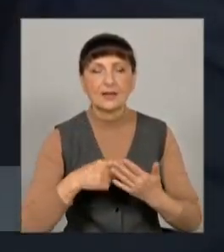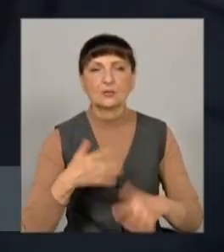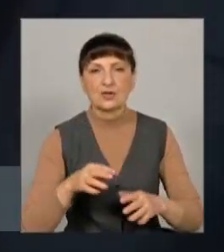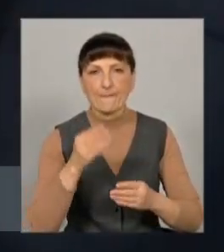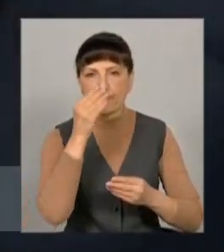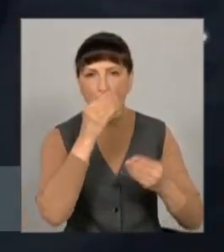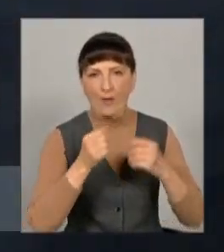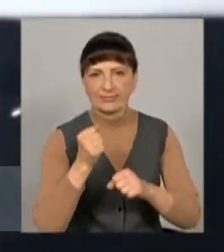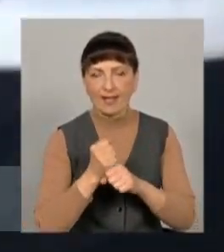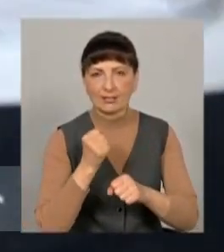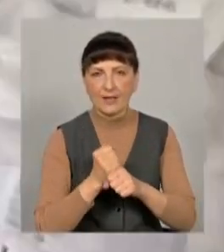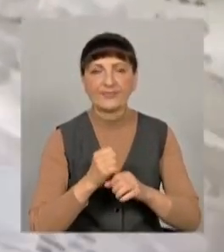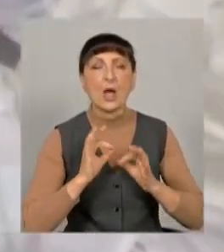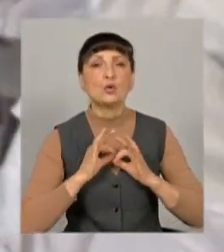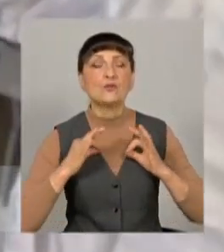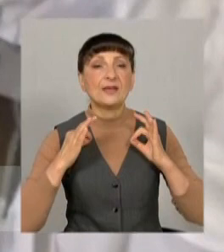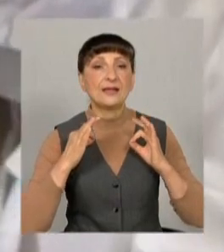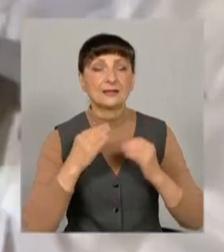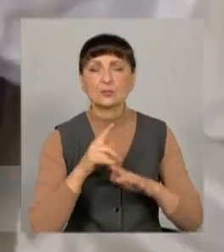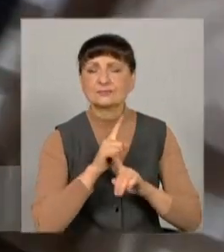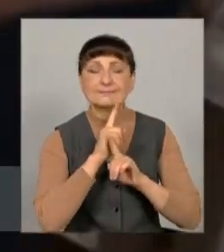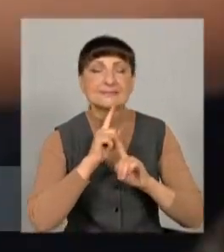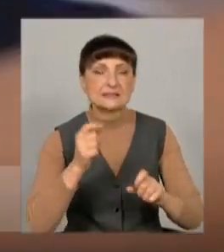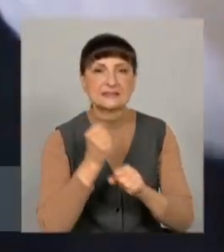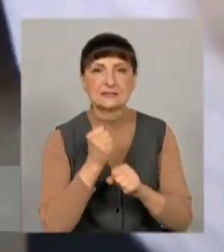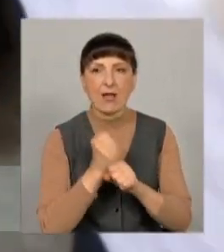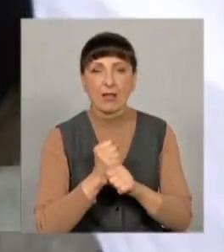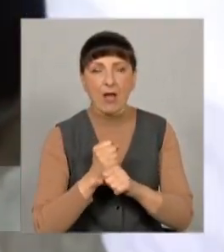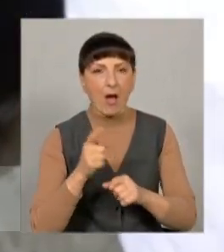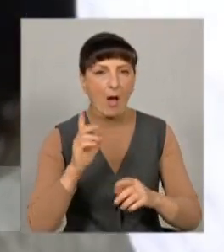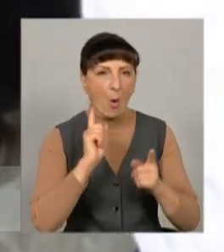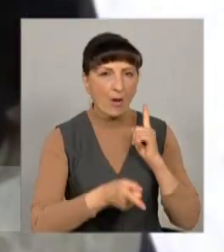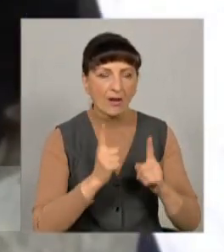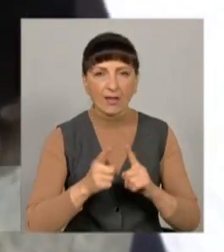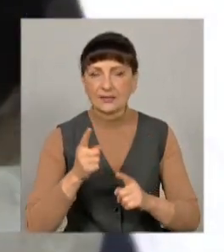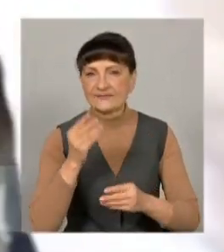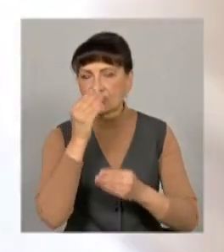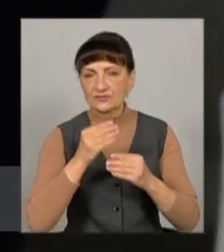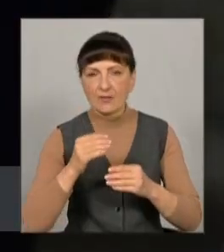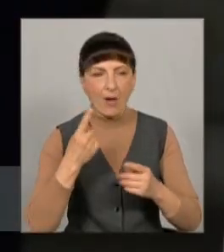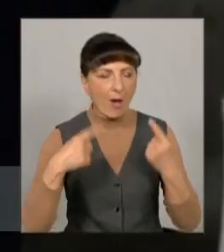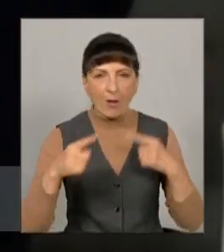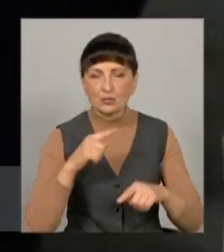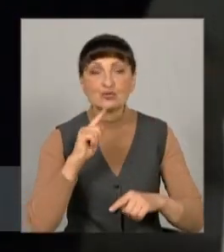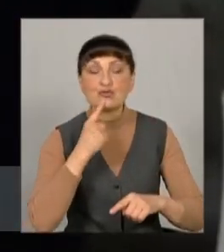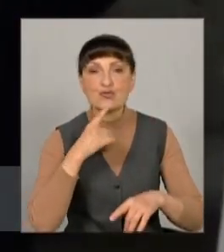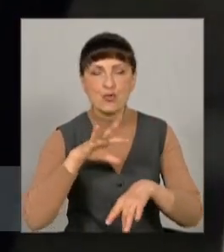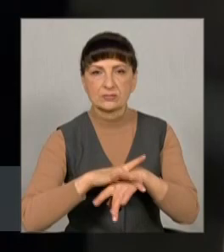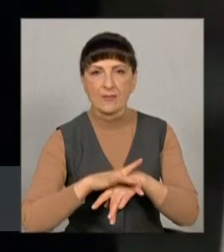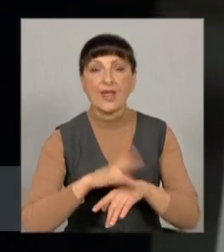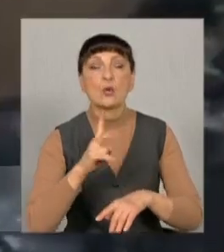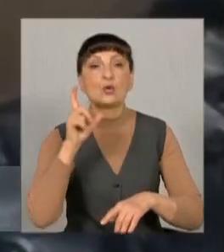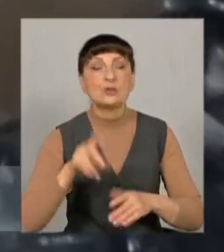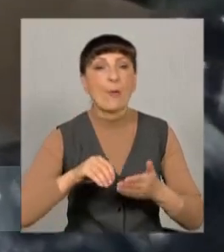рынке. Зачастую ювелирно изготовленную подделку довольно сложно отличить от оригинала. И чтобы избежать фатальной ошибки, покупателям